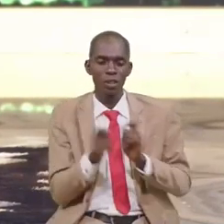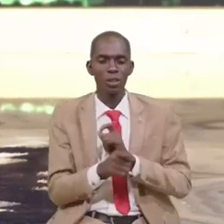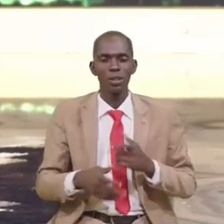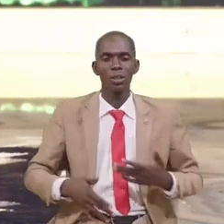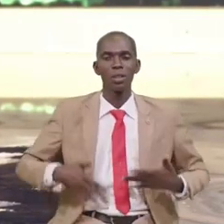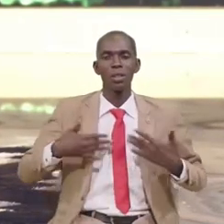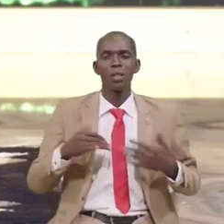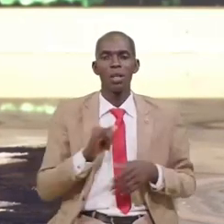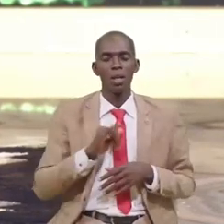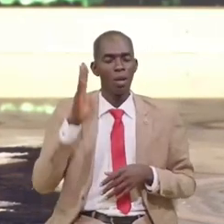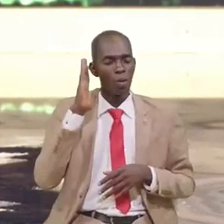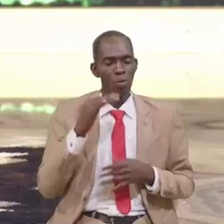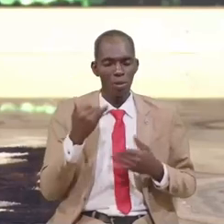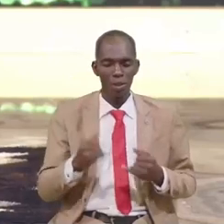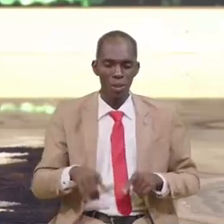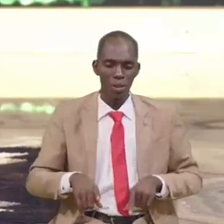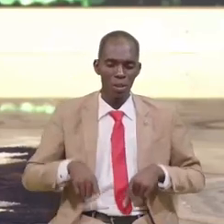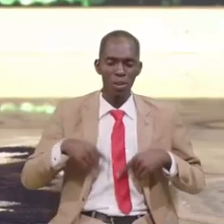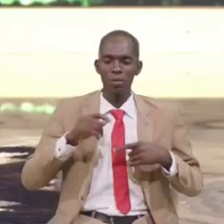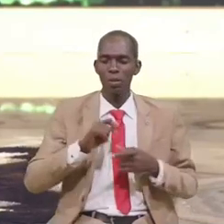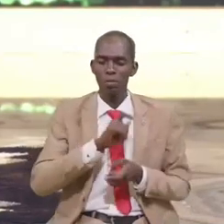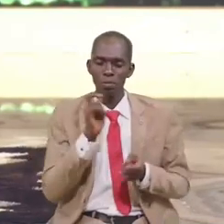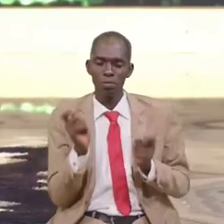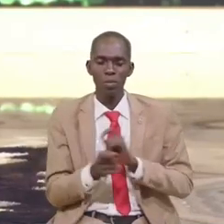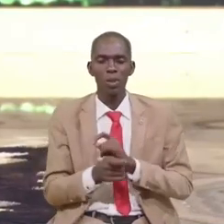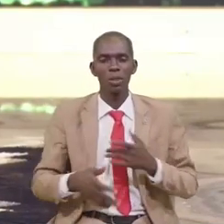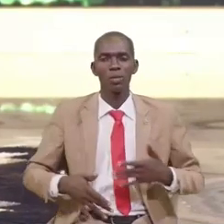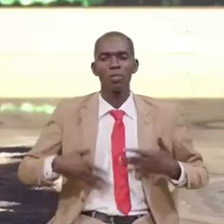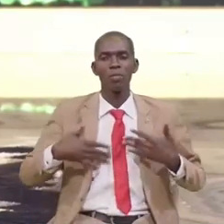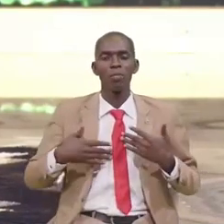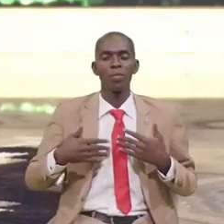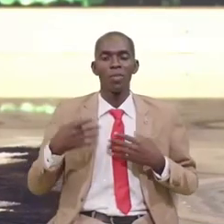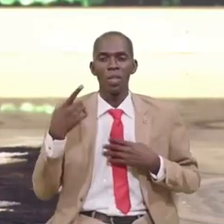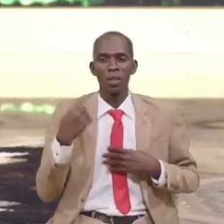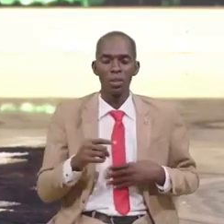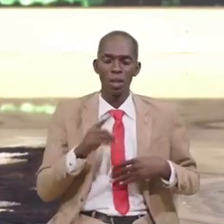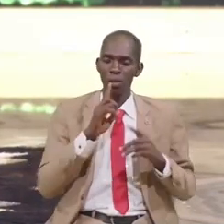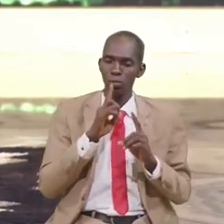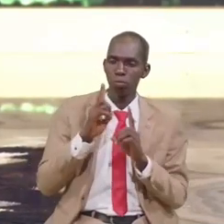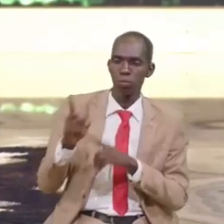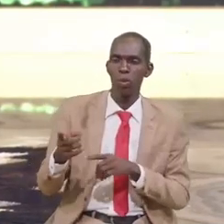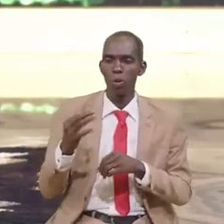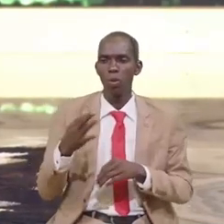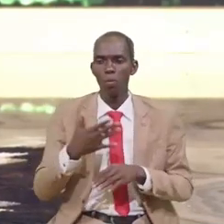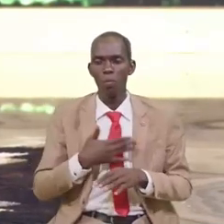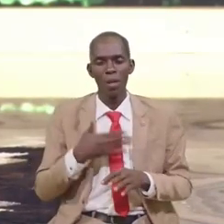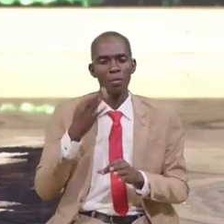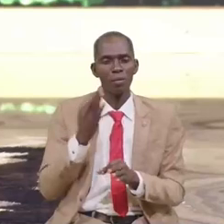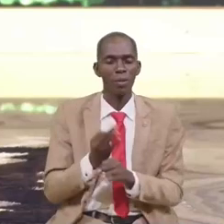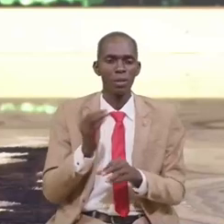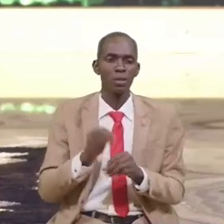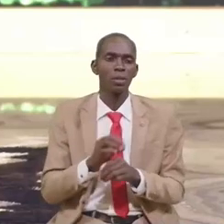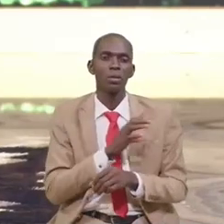Vous allez maintenant vivre, mener une vie changée en réponse à votre foi en